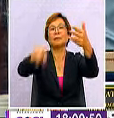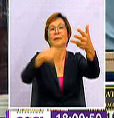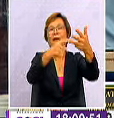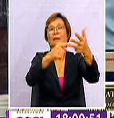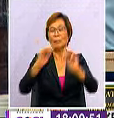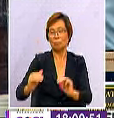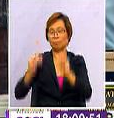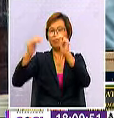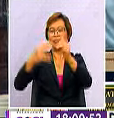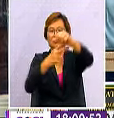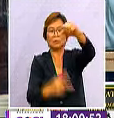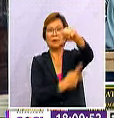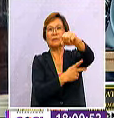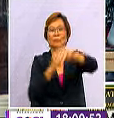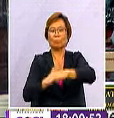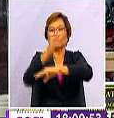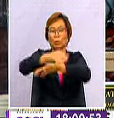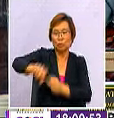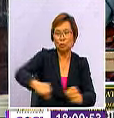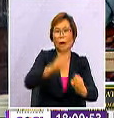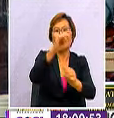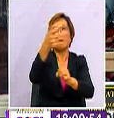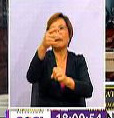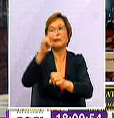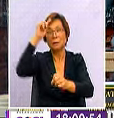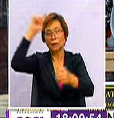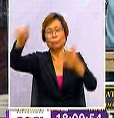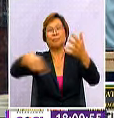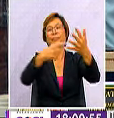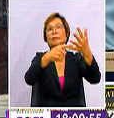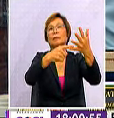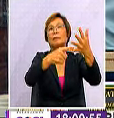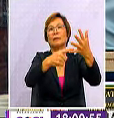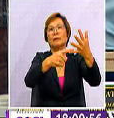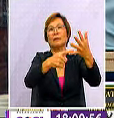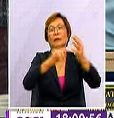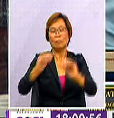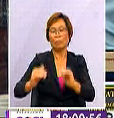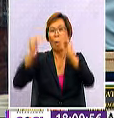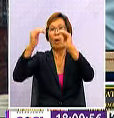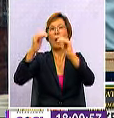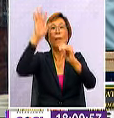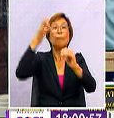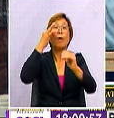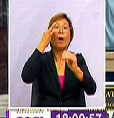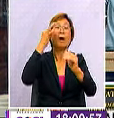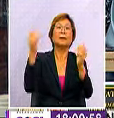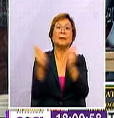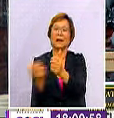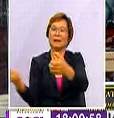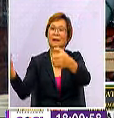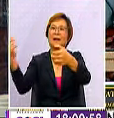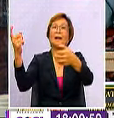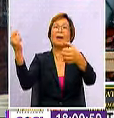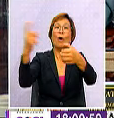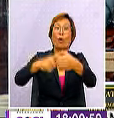Ketiga, menaik taraf jambatan merentasi Sungai Marang Terengganu. Keempat, menaik taraf persekutuan menghubungkan Gerik Perak